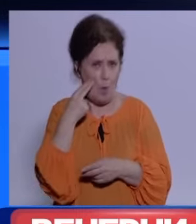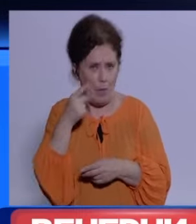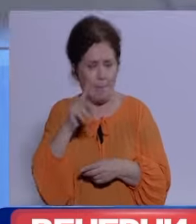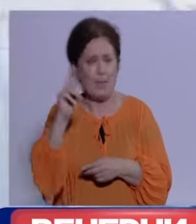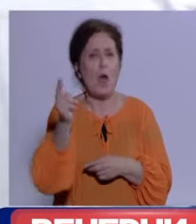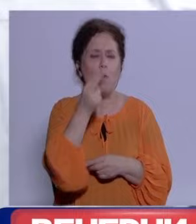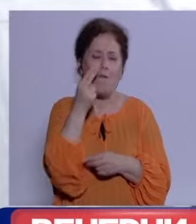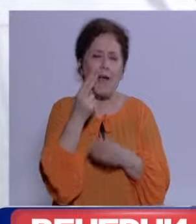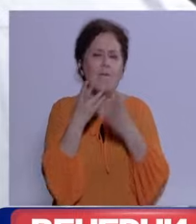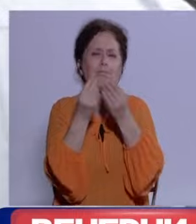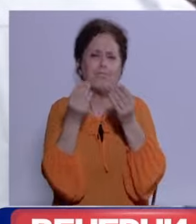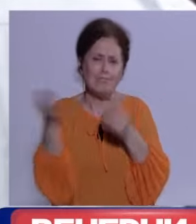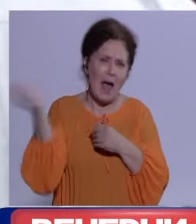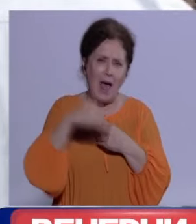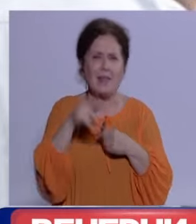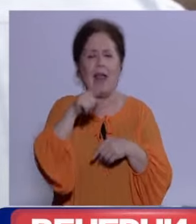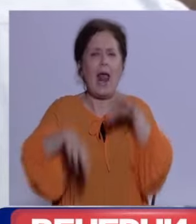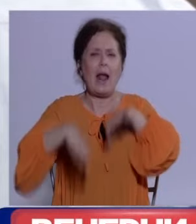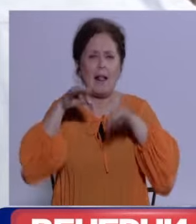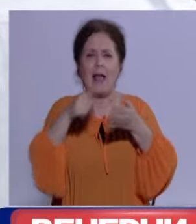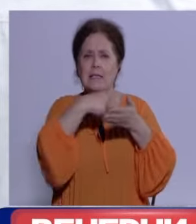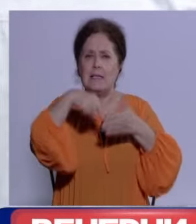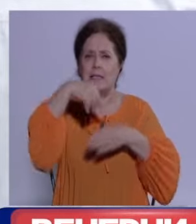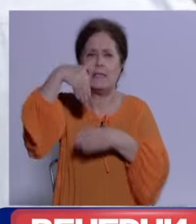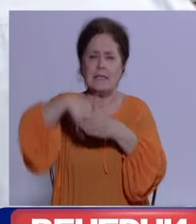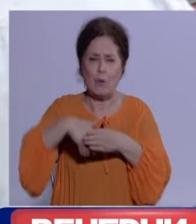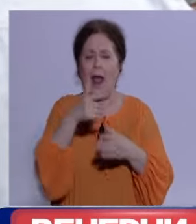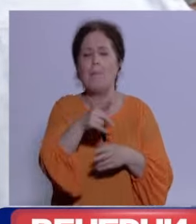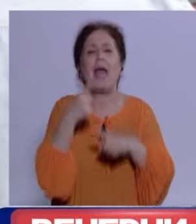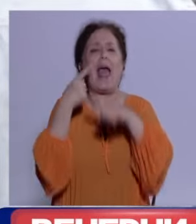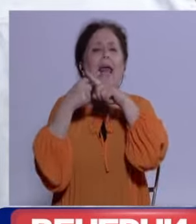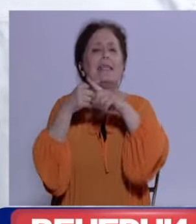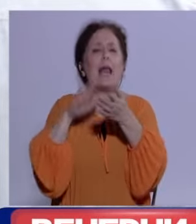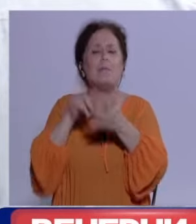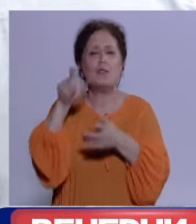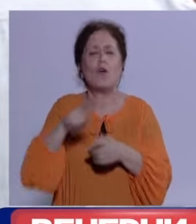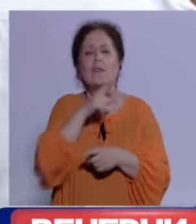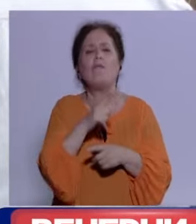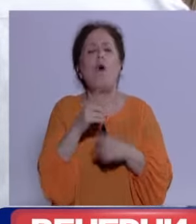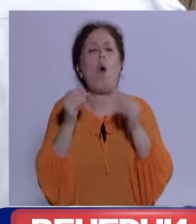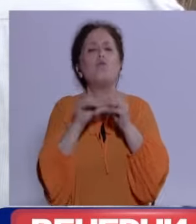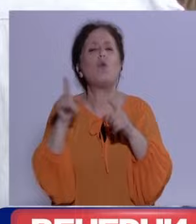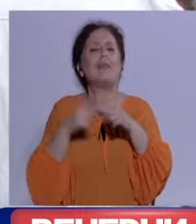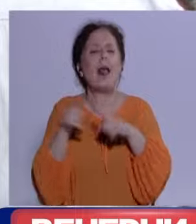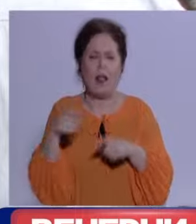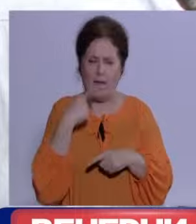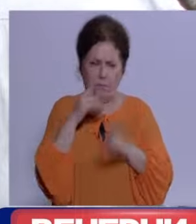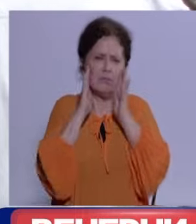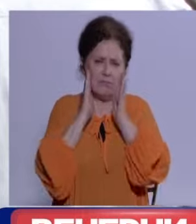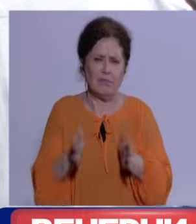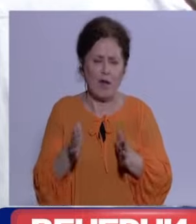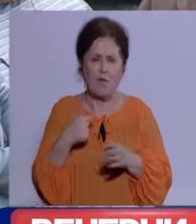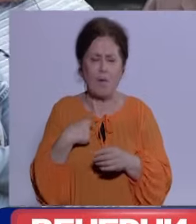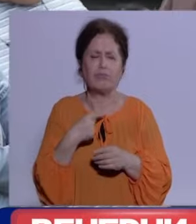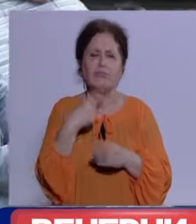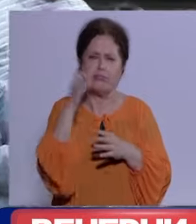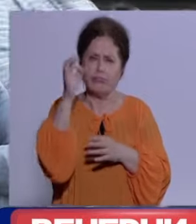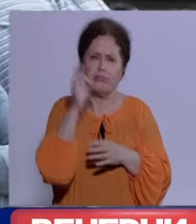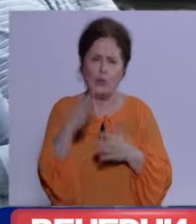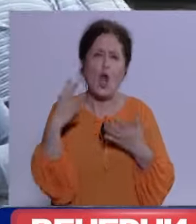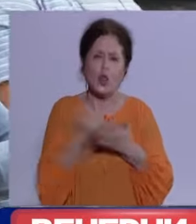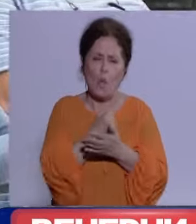на масовност на изборите. Мицкоски денеска при посетата на Бутел оцени дека е уверен во цензусот за вториот круг